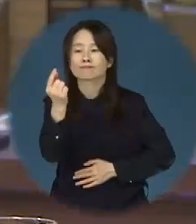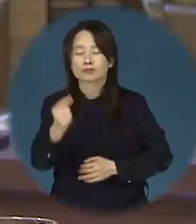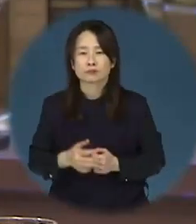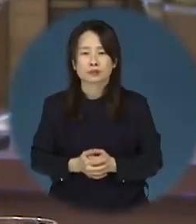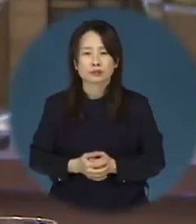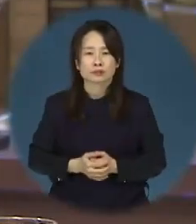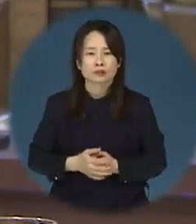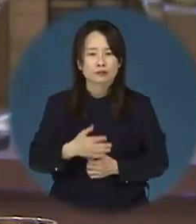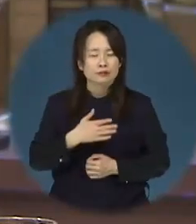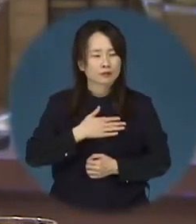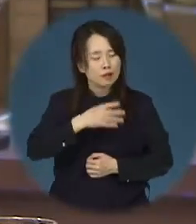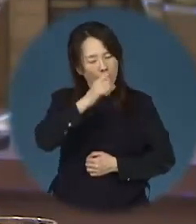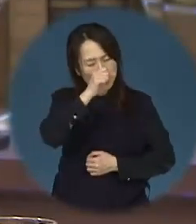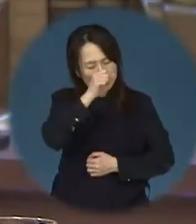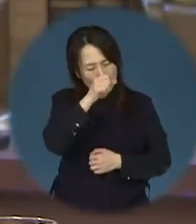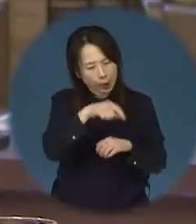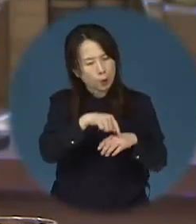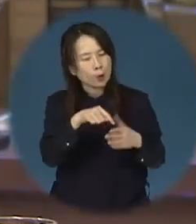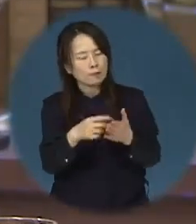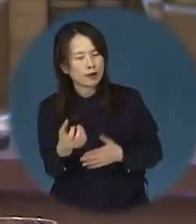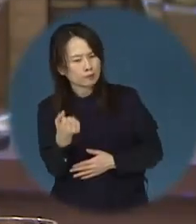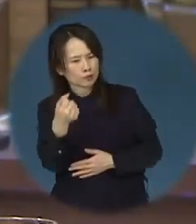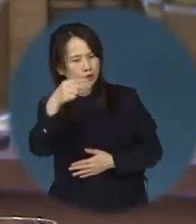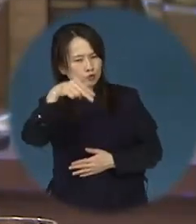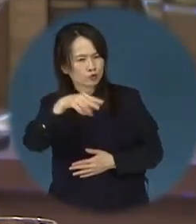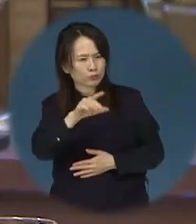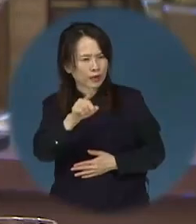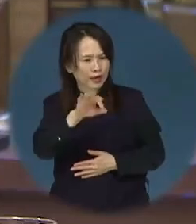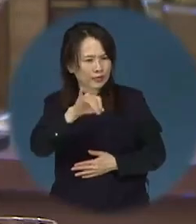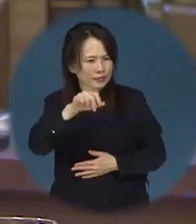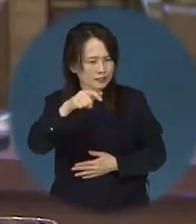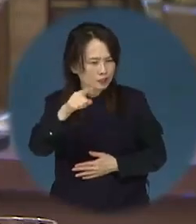내가 정말 선한 마음으로 선한 인간이 슈바이처가